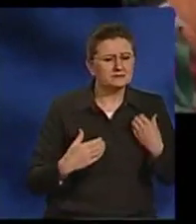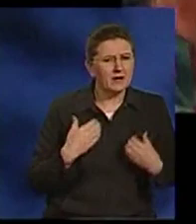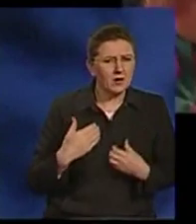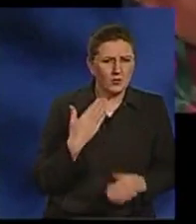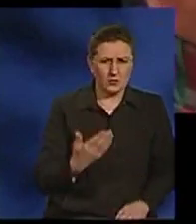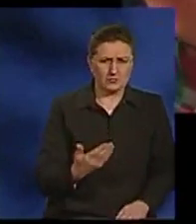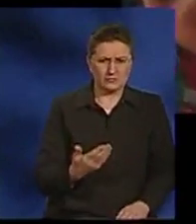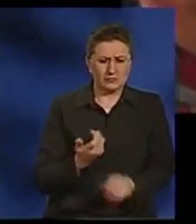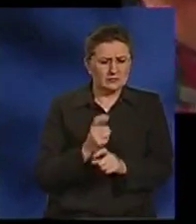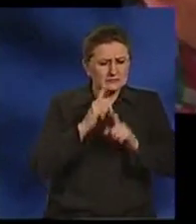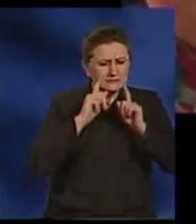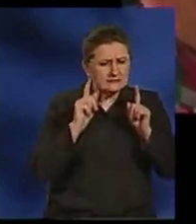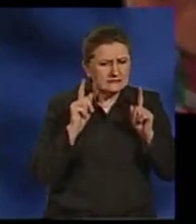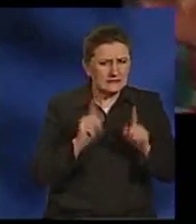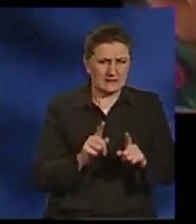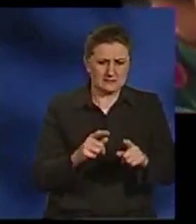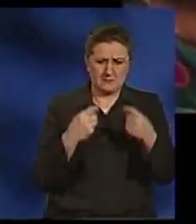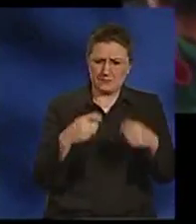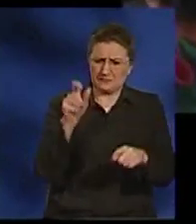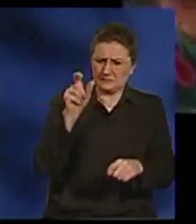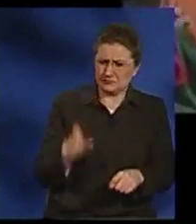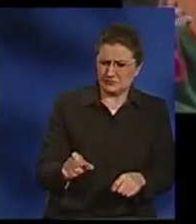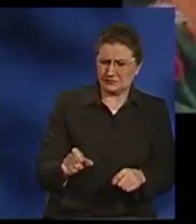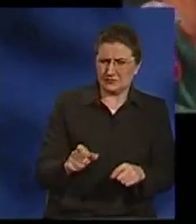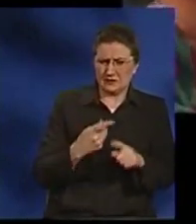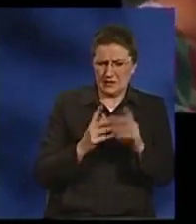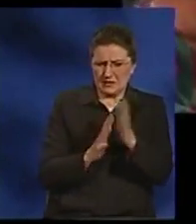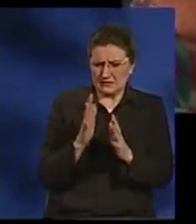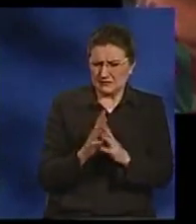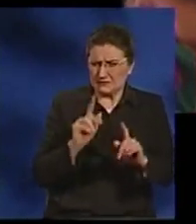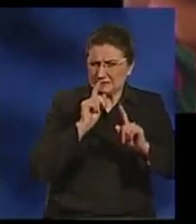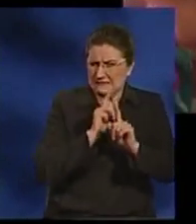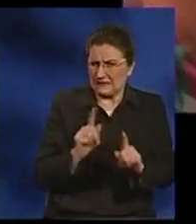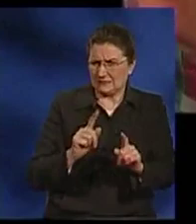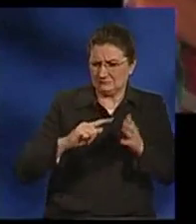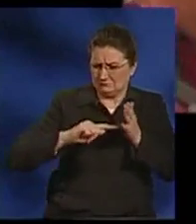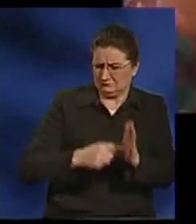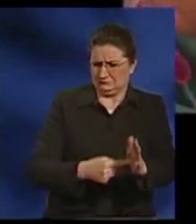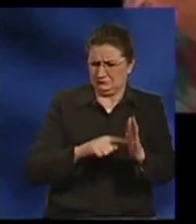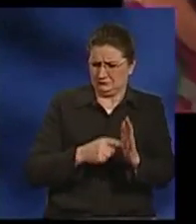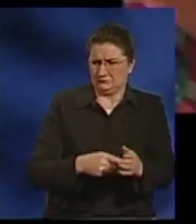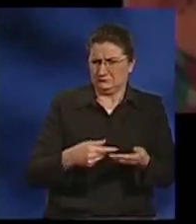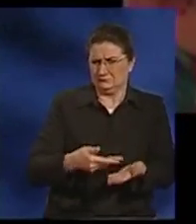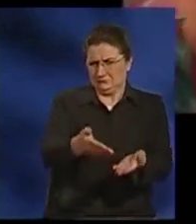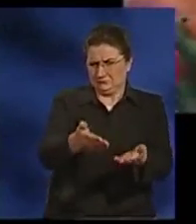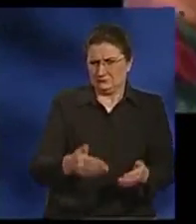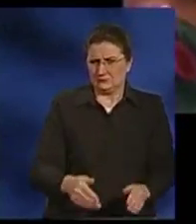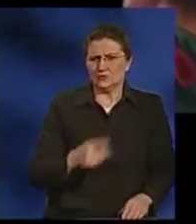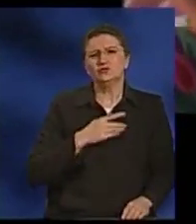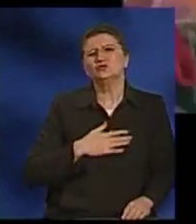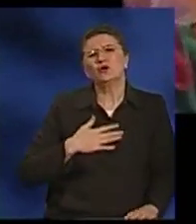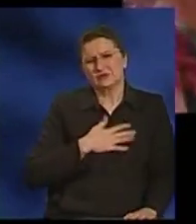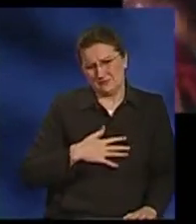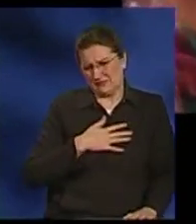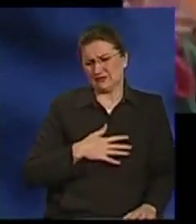уж больно странный и продавец, и этот корешок, он так навязывает свой товар. Чего ты переживаешь?